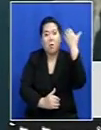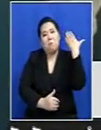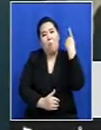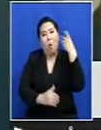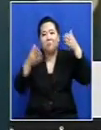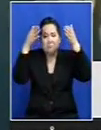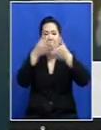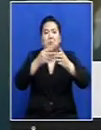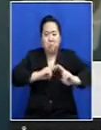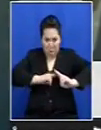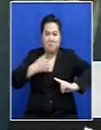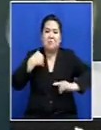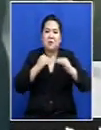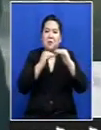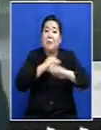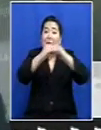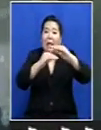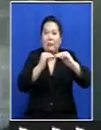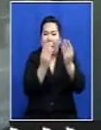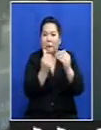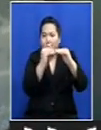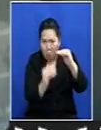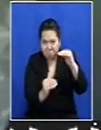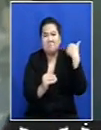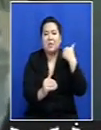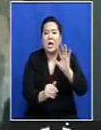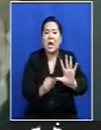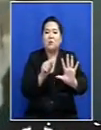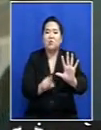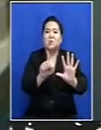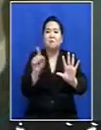พิ่งจะปรับลดคาดการการเจริญเติบโตเศรษฐกิจลงเหมือนกันนะคะมาอยู่ที่ 5.1%